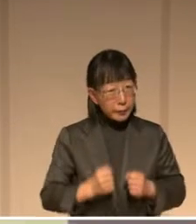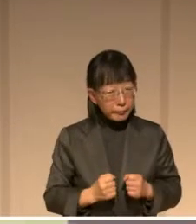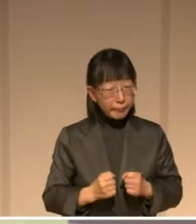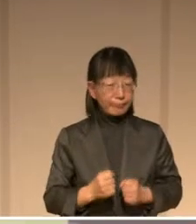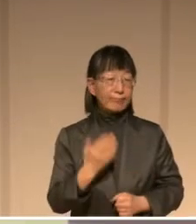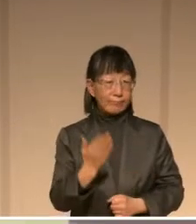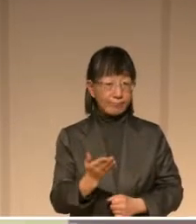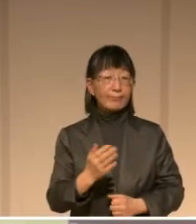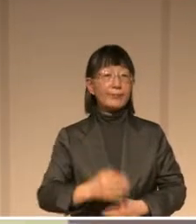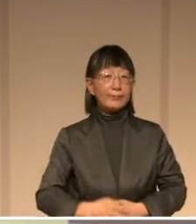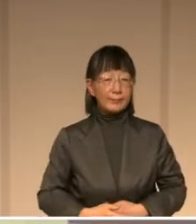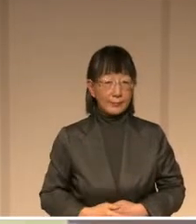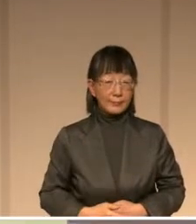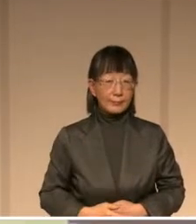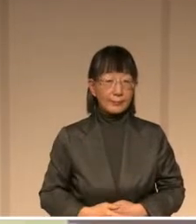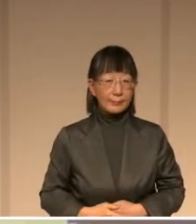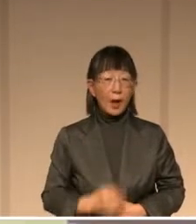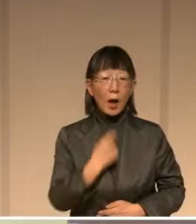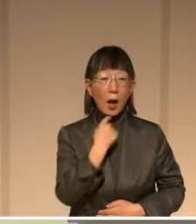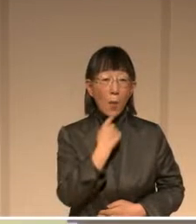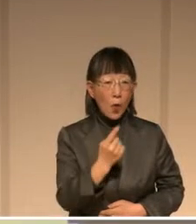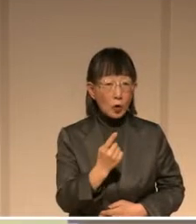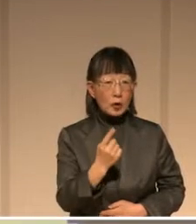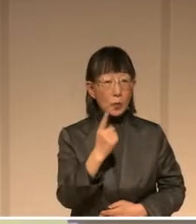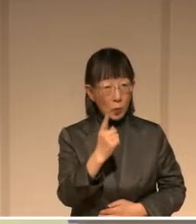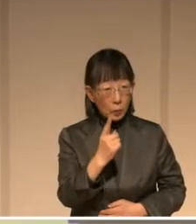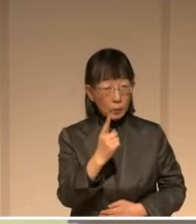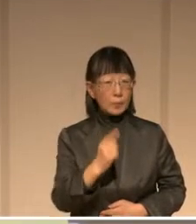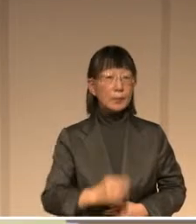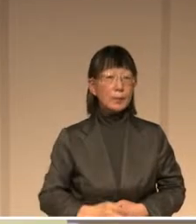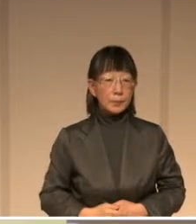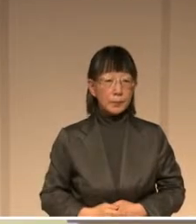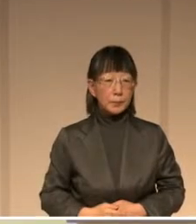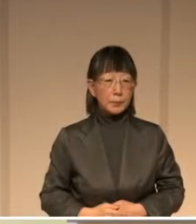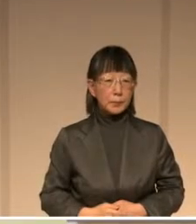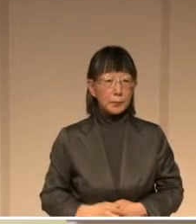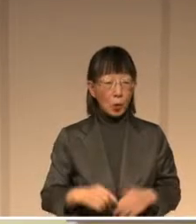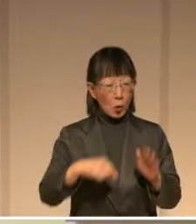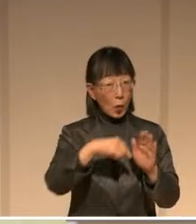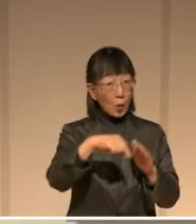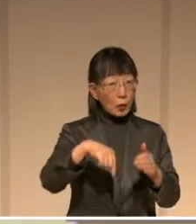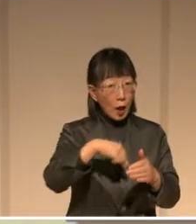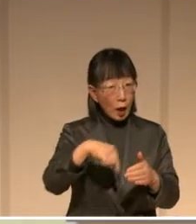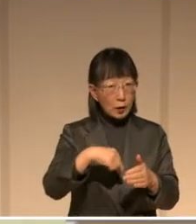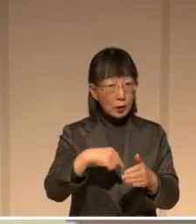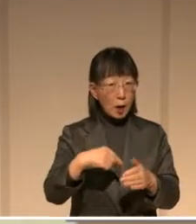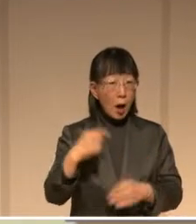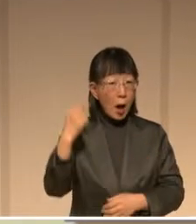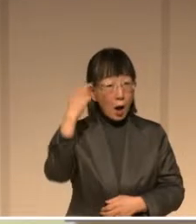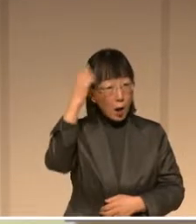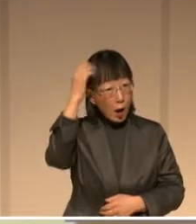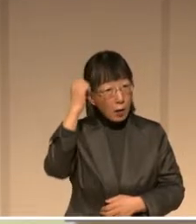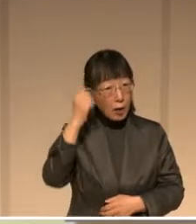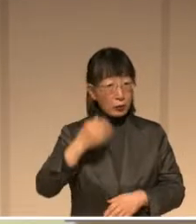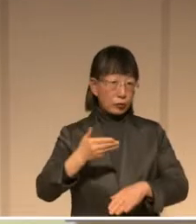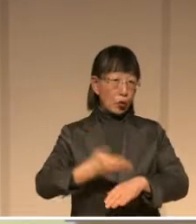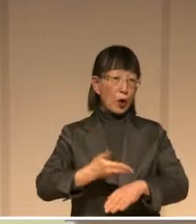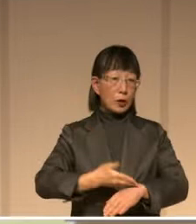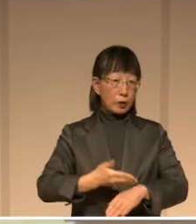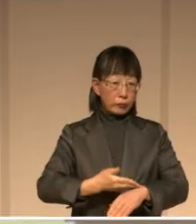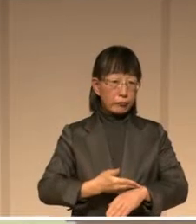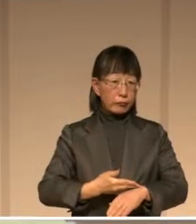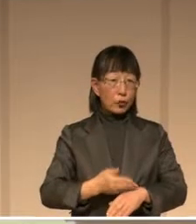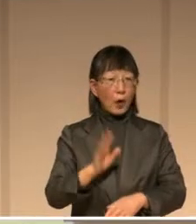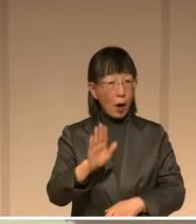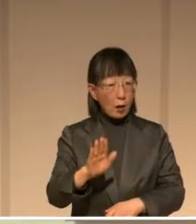いつもいいですかでいきましょうかあのちょっと猫の中に色々感覚トレーニングとか書いてあり